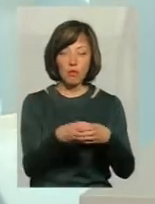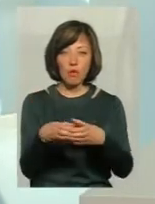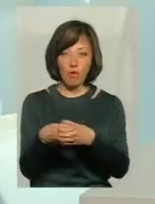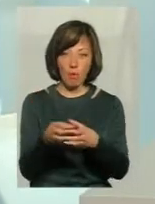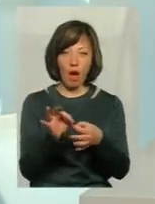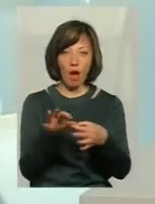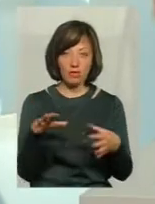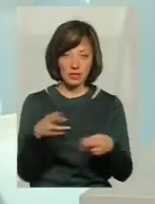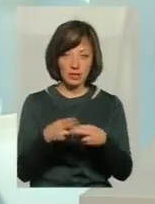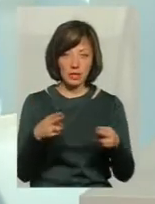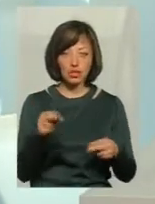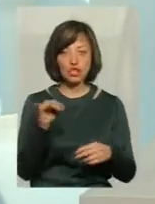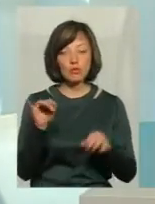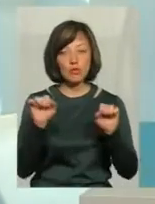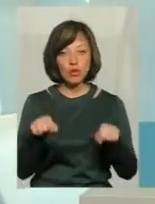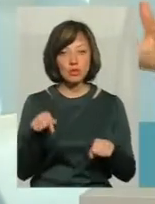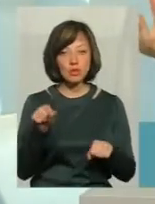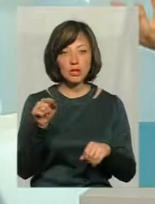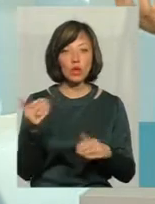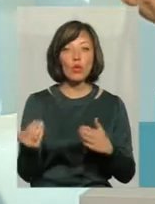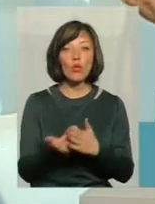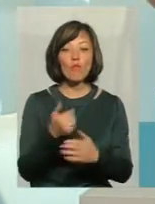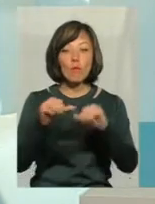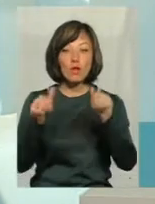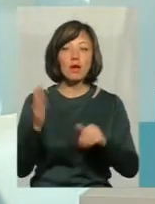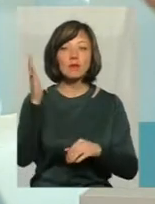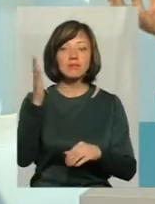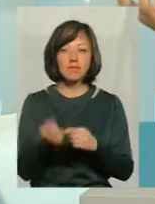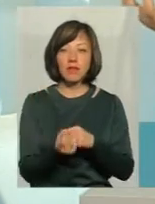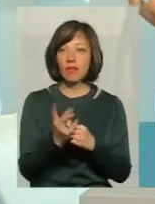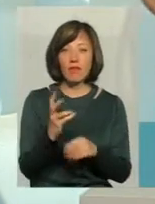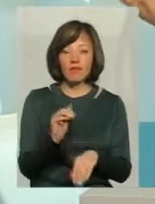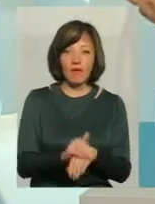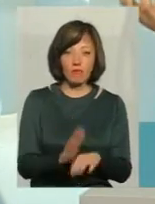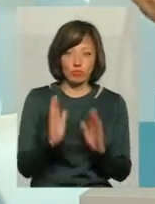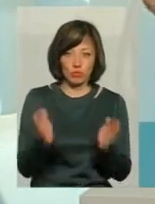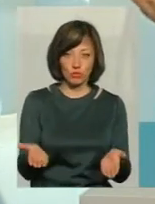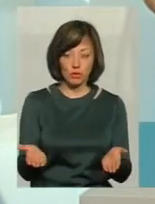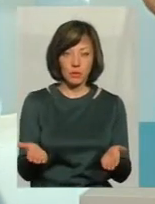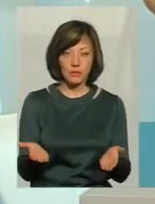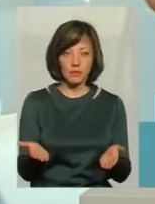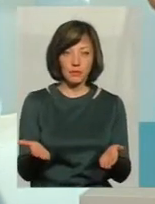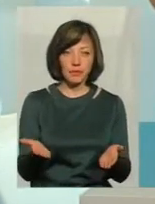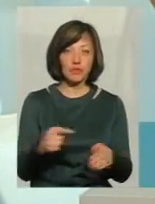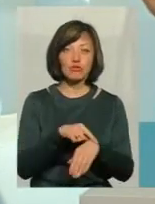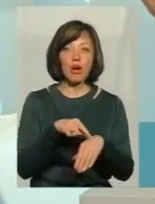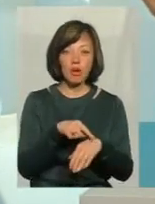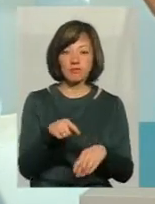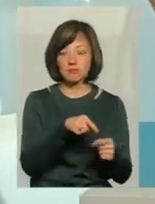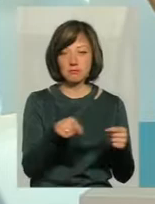чи можна да, там, ту модель нову, яка з'явиться, і на факт, що вона з'явиться колись, коли ми продати час